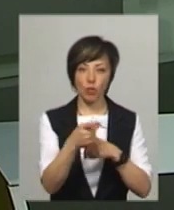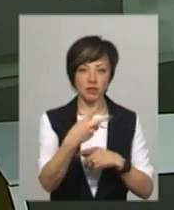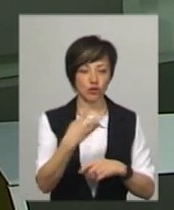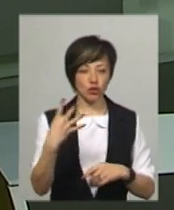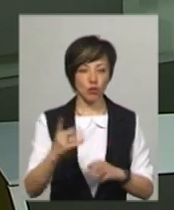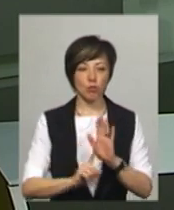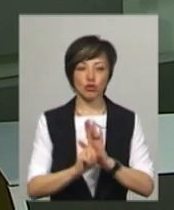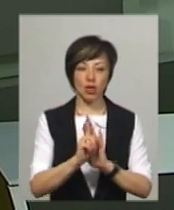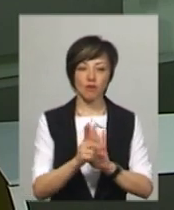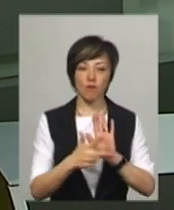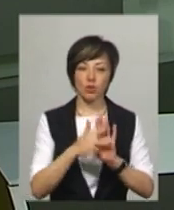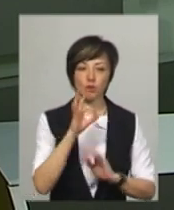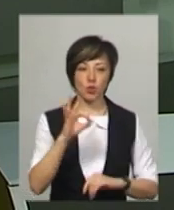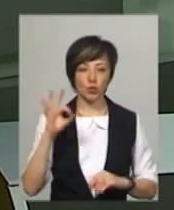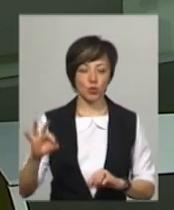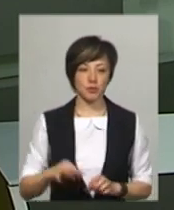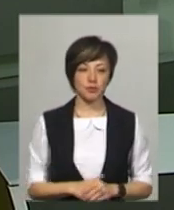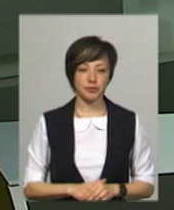24. Початок о 8 ранку.